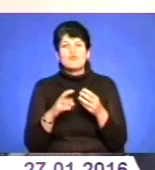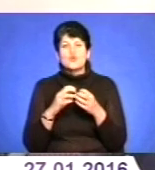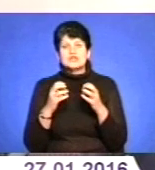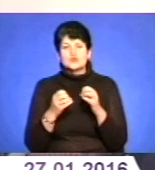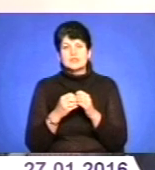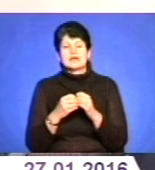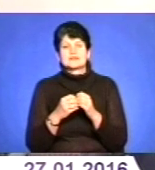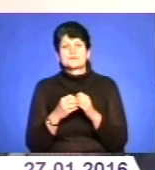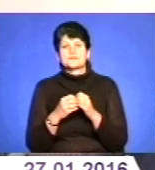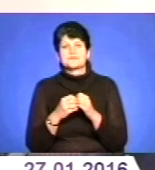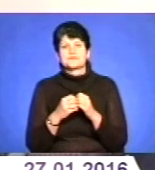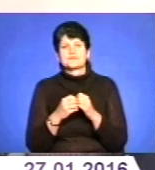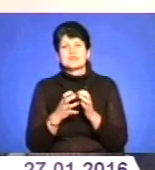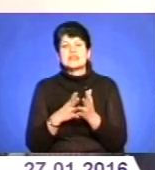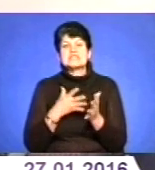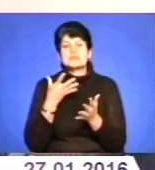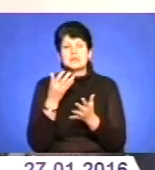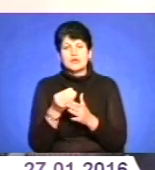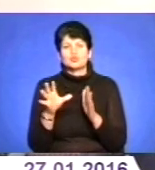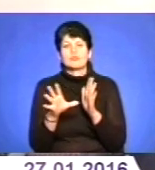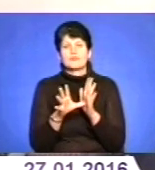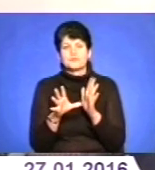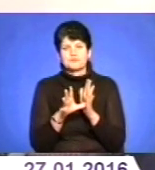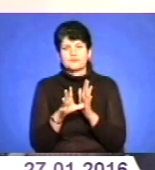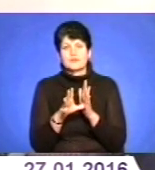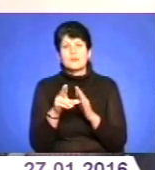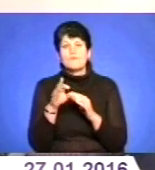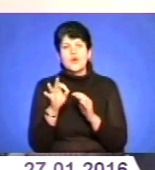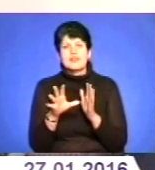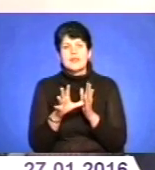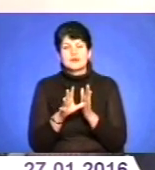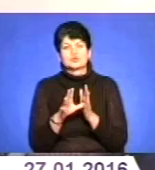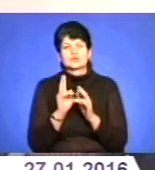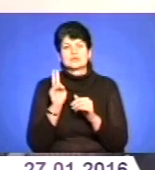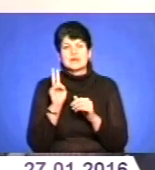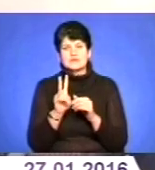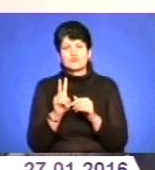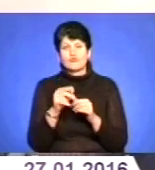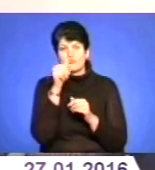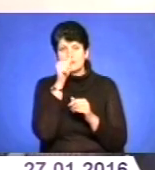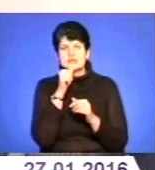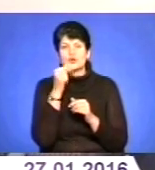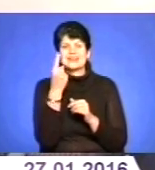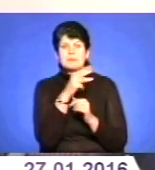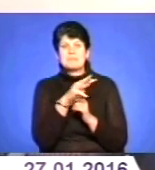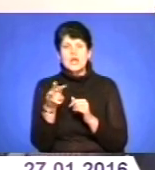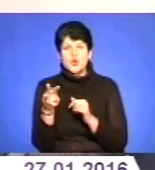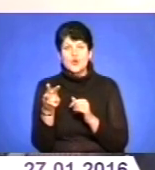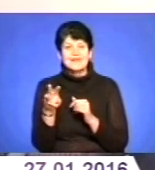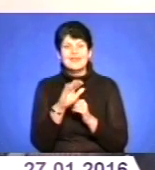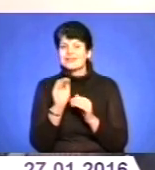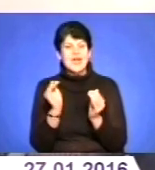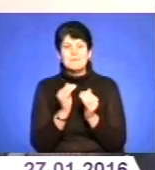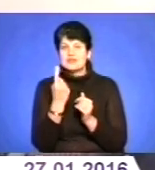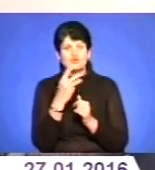вийдемо на сплату за електроенергії по електротранспорту в місяць в межах мільйону, але не